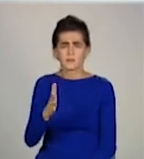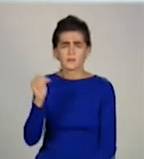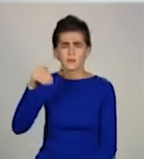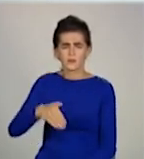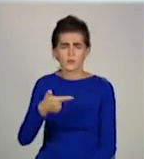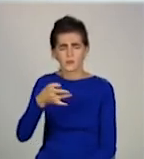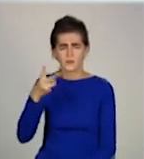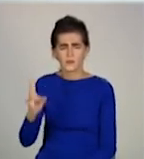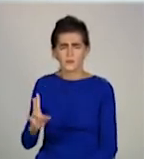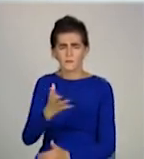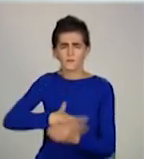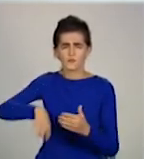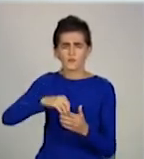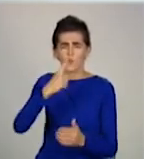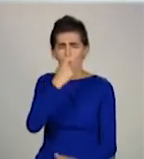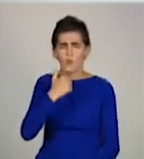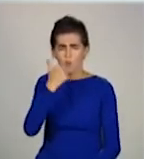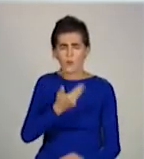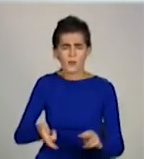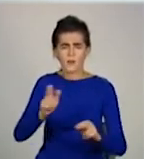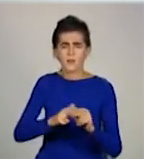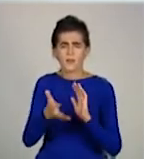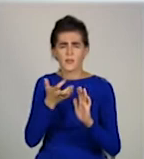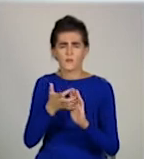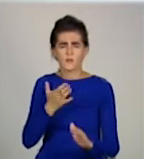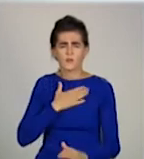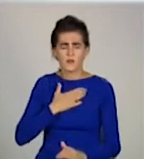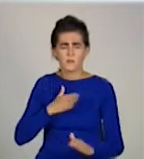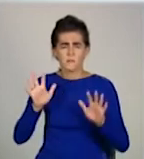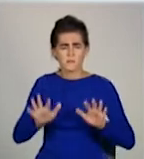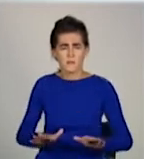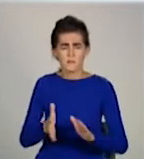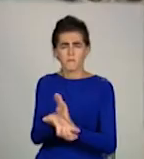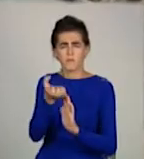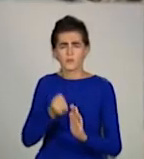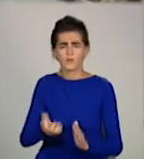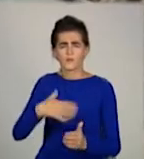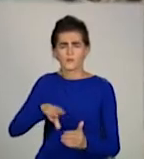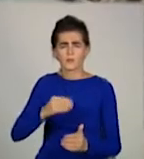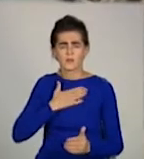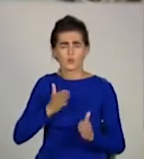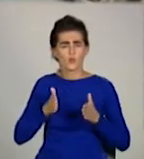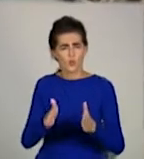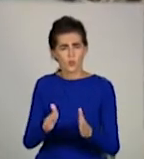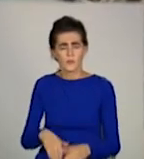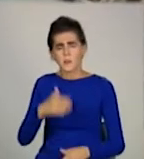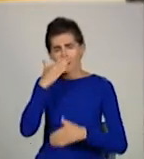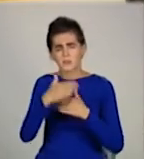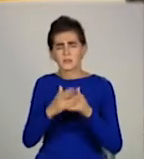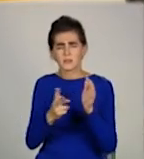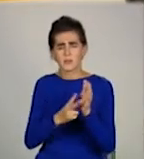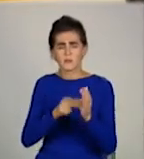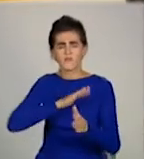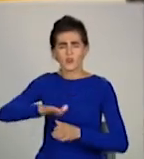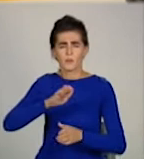тисяч гривень на весь рік, що явно недостатньо для нашого міста, для утримання всіх наших доріг. Поряд з цим виконуються